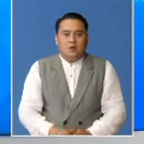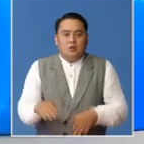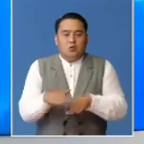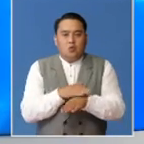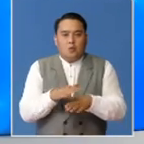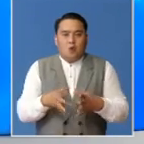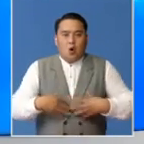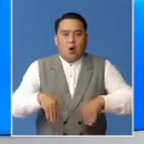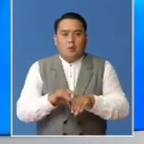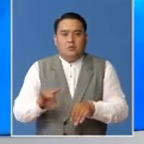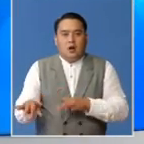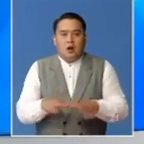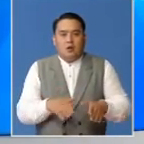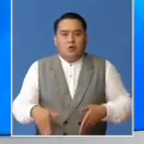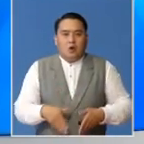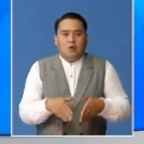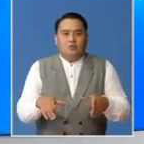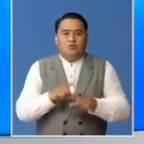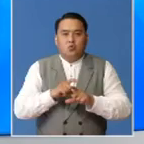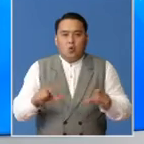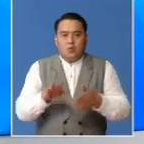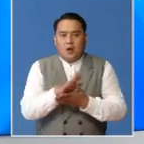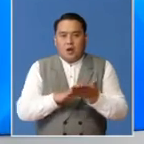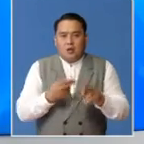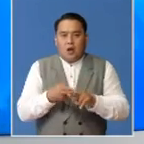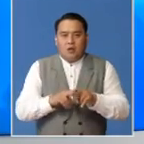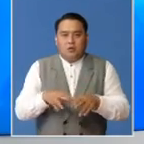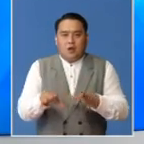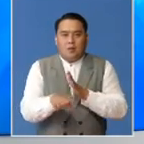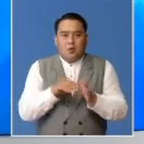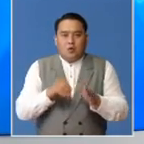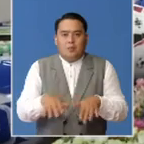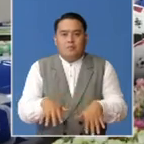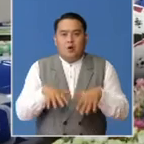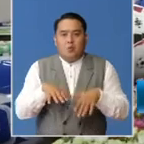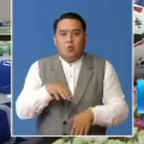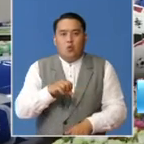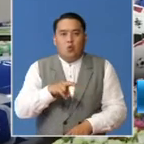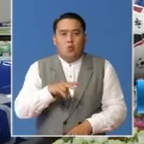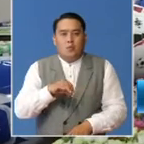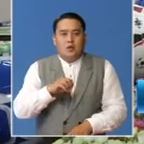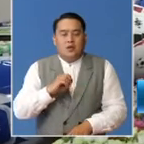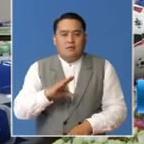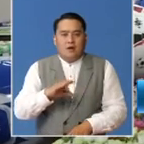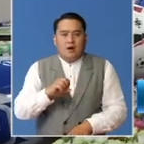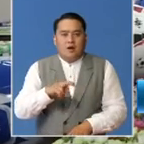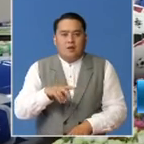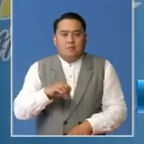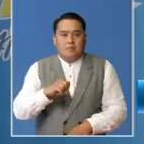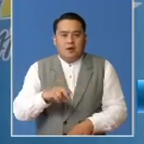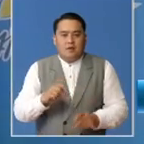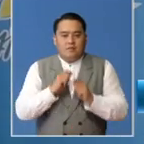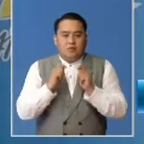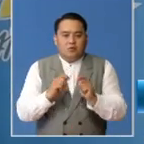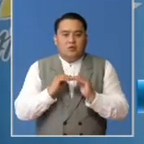Благотворительная общереспубликанская акция «Дорога в школу» продолжается. На этот раз депутаты областного маслихата Мухит Умбетов и Алибек Сарсенов